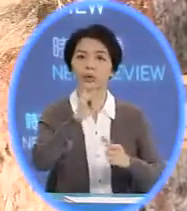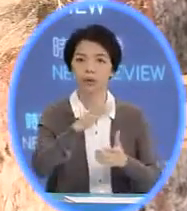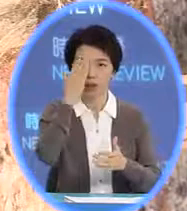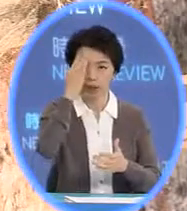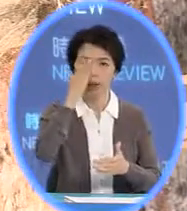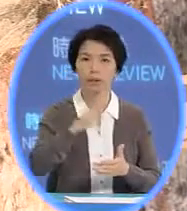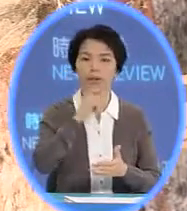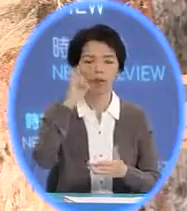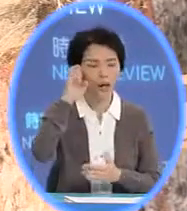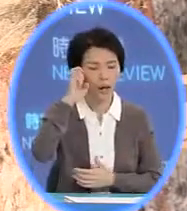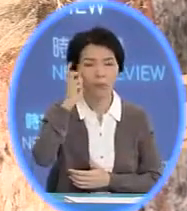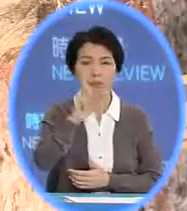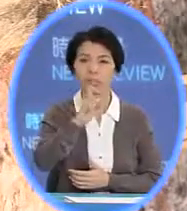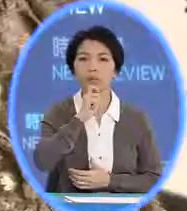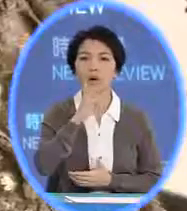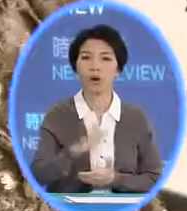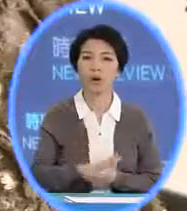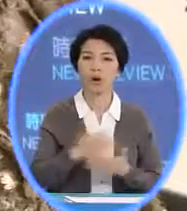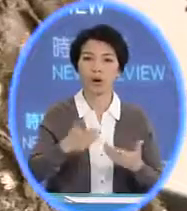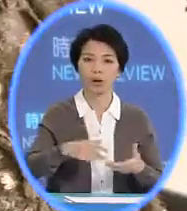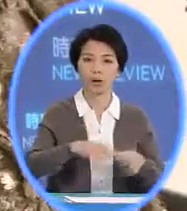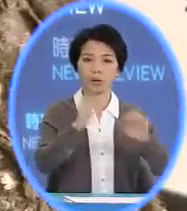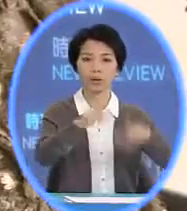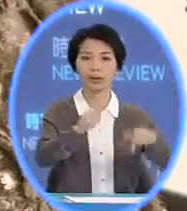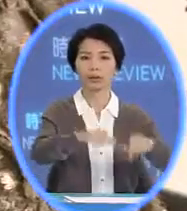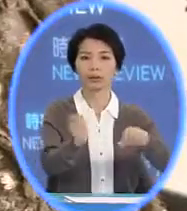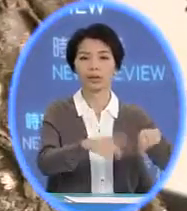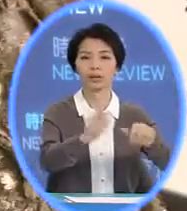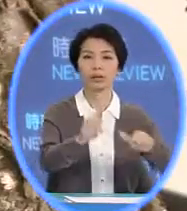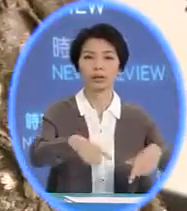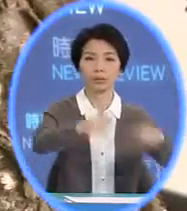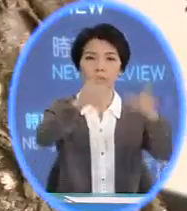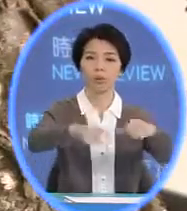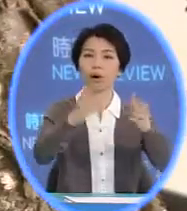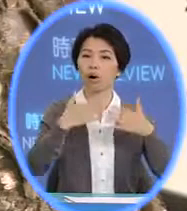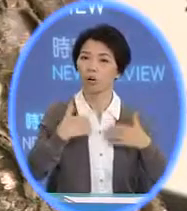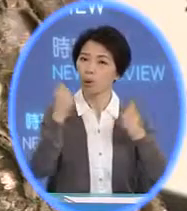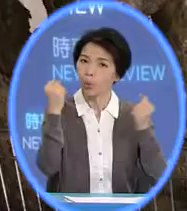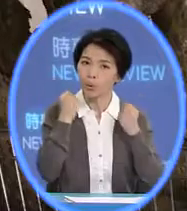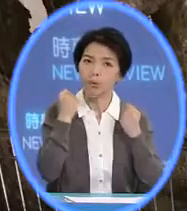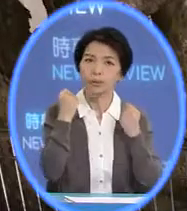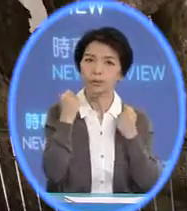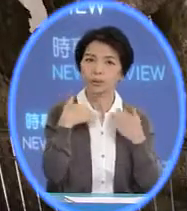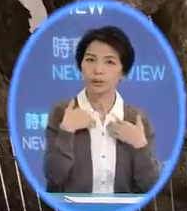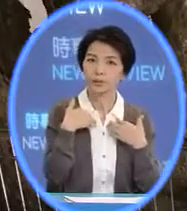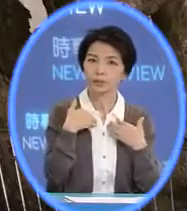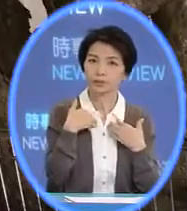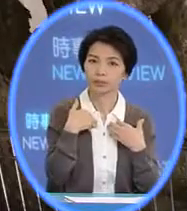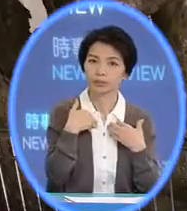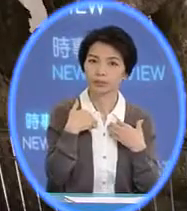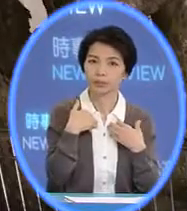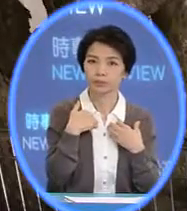府應該思考點樣可以善用被棄置嘅木頭。 當我哋好努力咁樣去